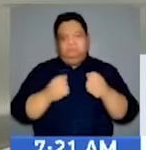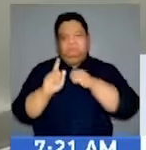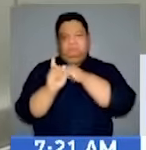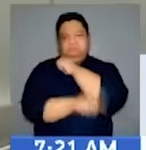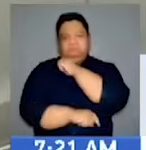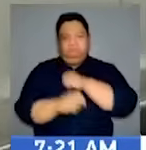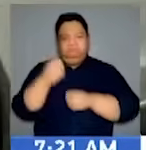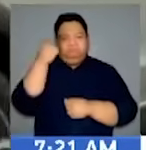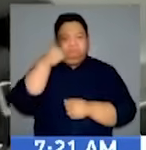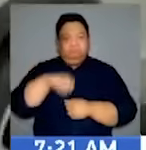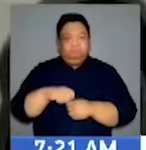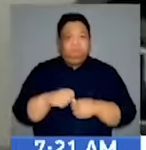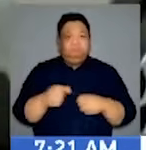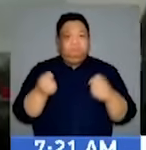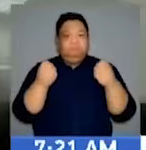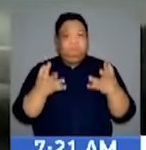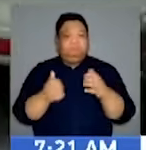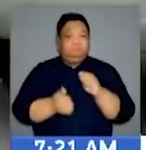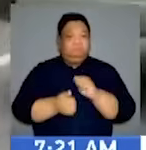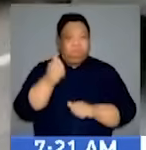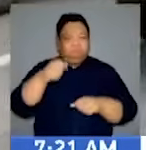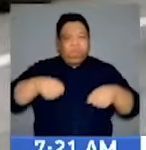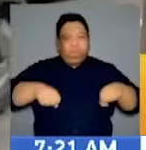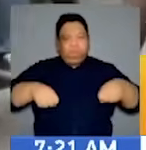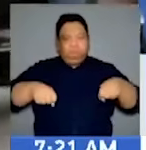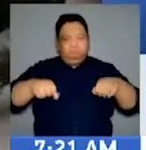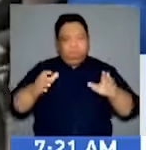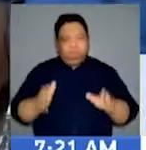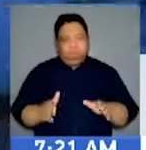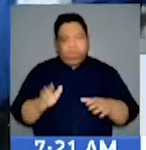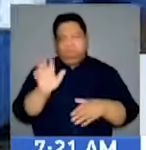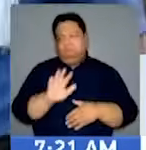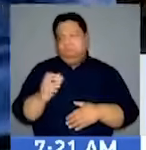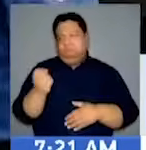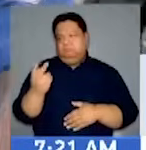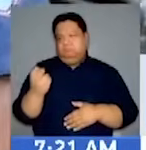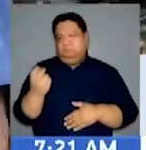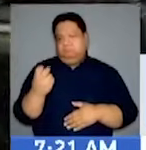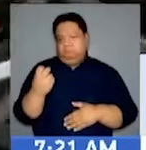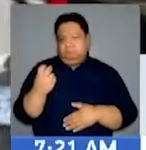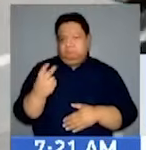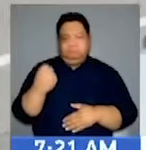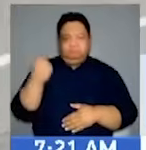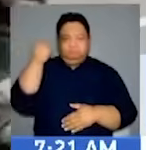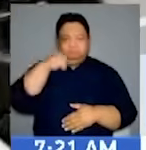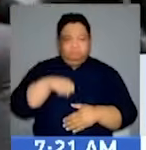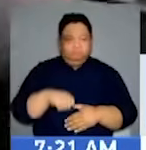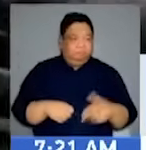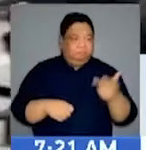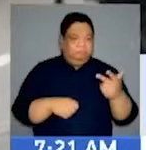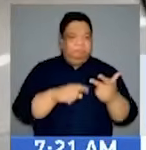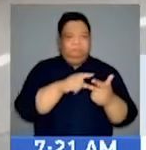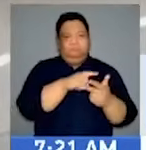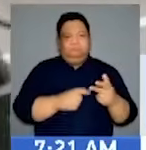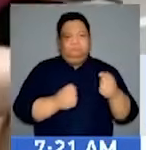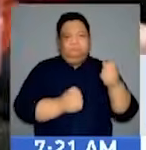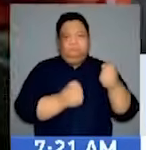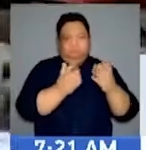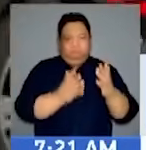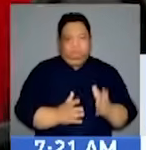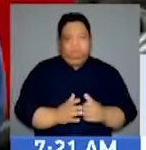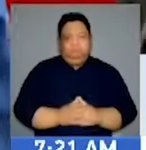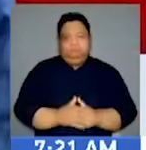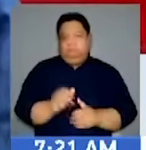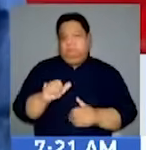mga motorcycle riders na aabot sa 12, habang yung 3 naman ay 4-wheel vehicles. Yan muna yung latest mula rito sa Mandaluyong. Ako po si